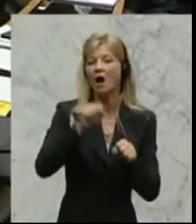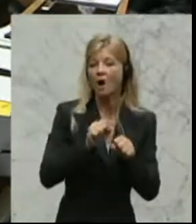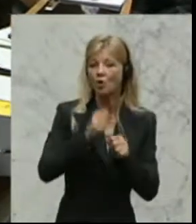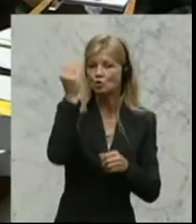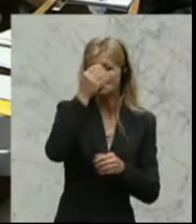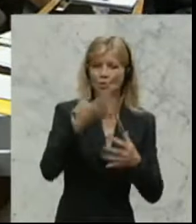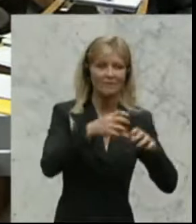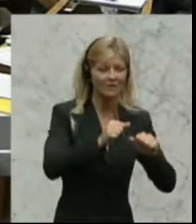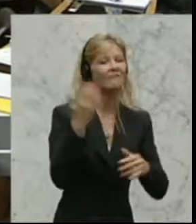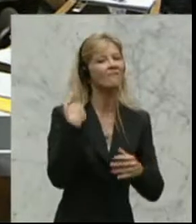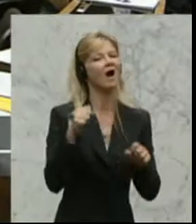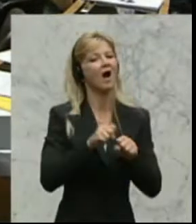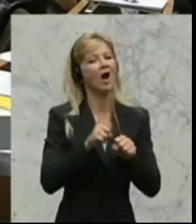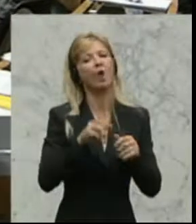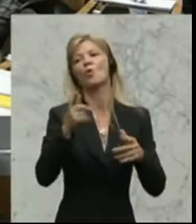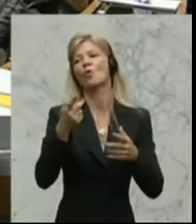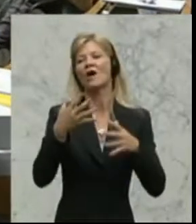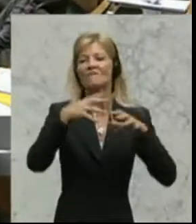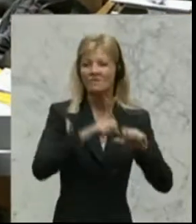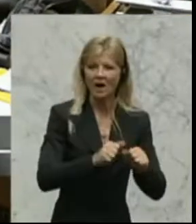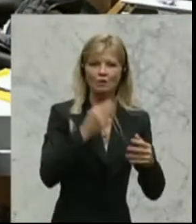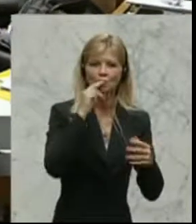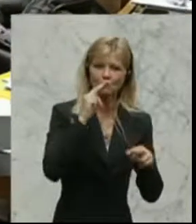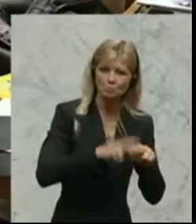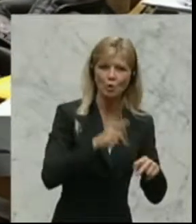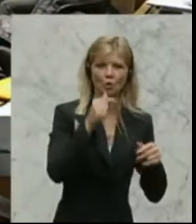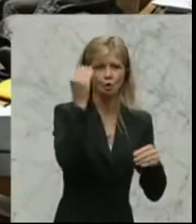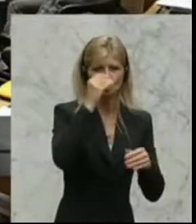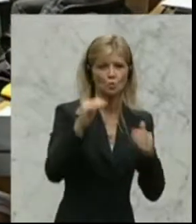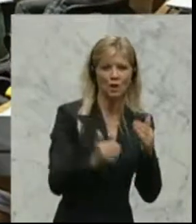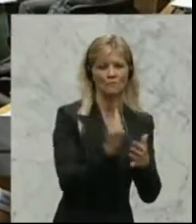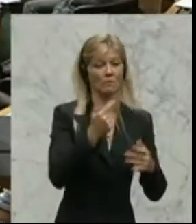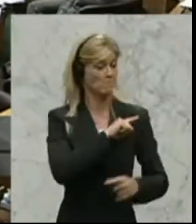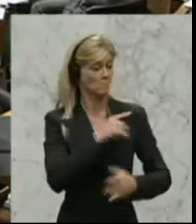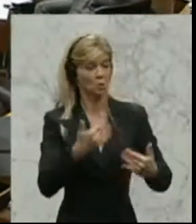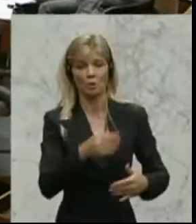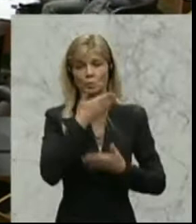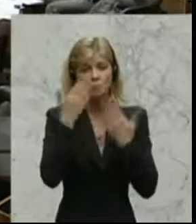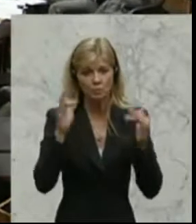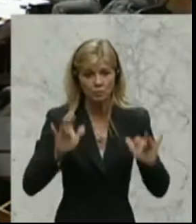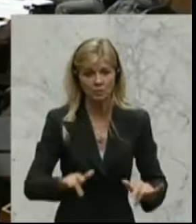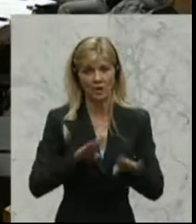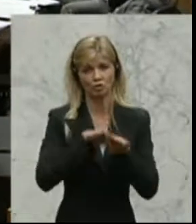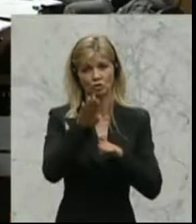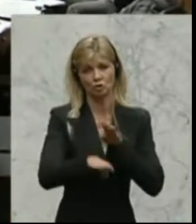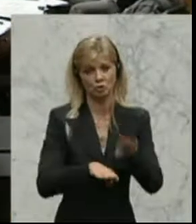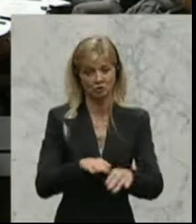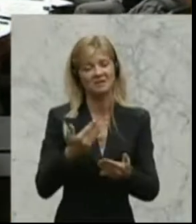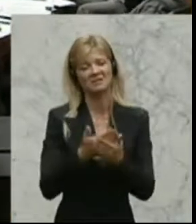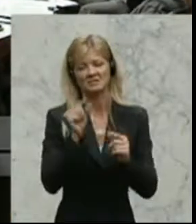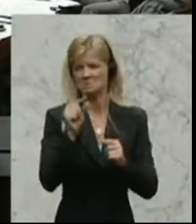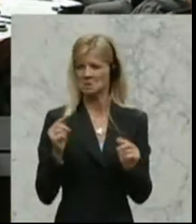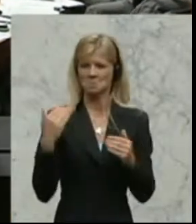versprochen, Schulreformverwaltung. Bis zum heutigen Tag gibt es hier keine konkreten Schritte. Und deswegen ist es so ein bisschen mühsam, diese Diskussion so zu